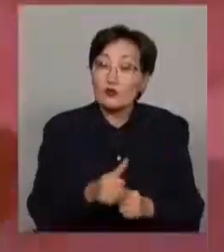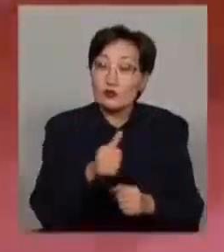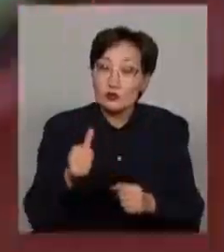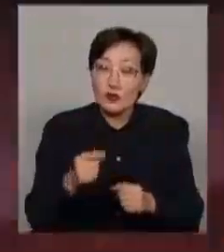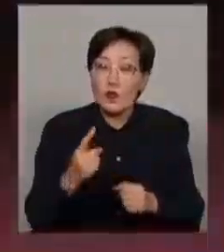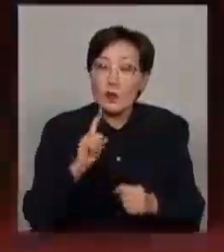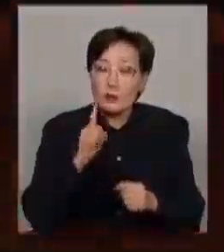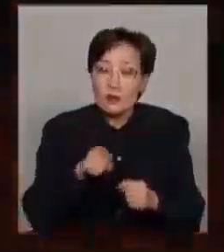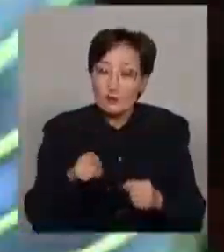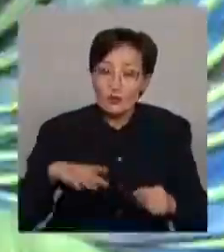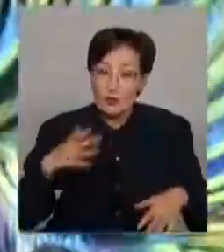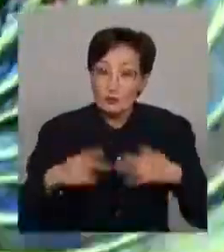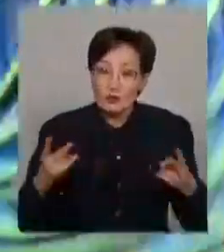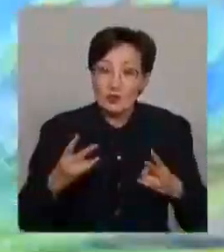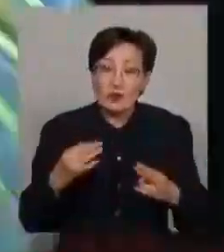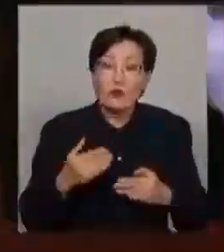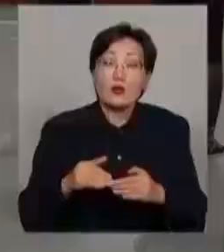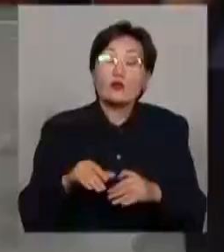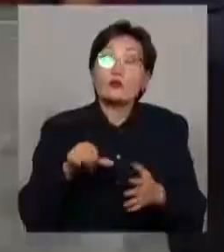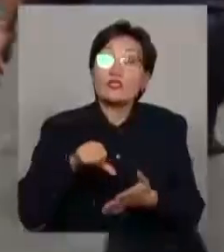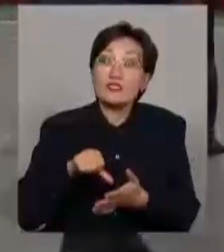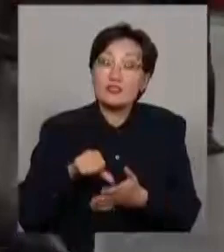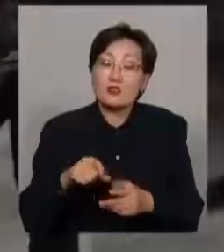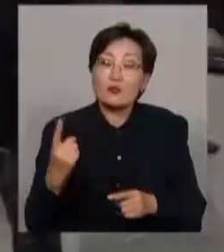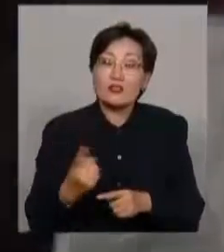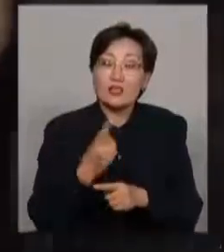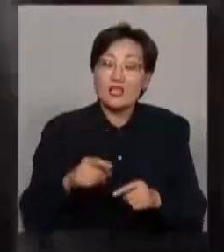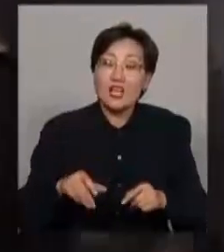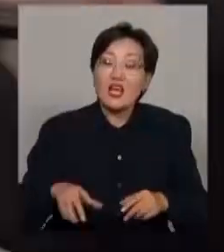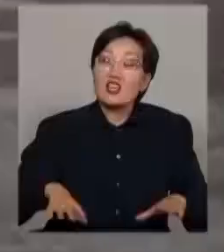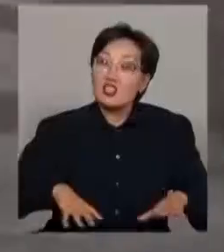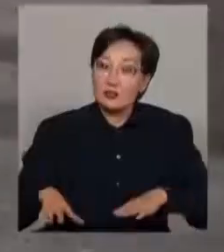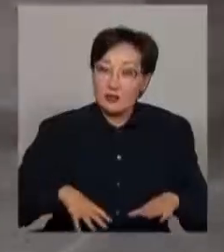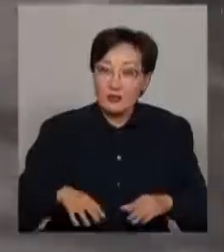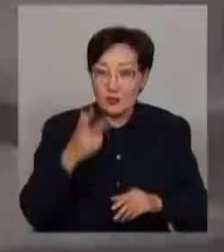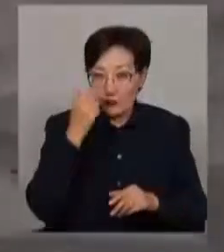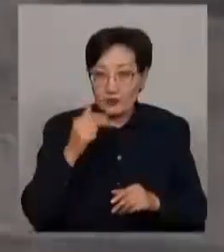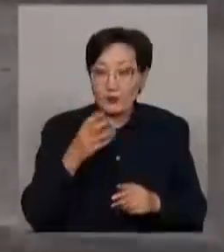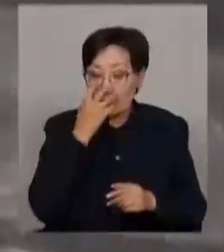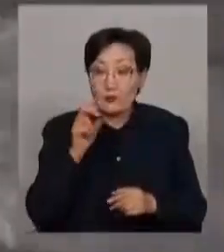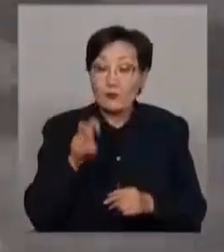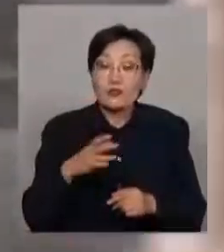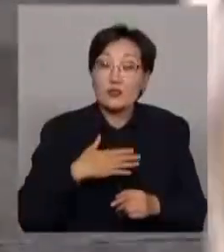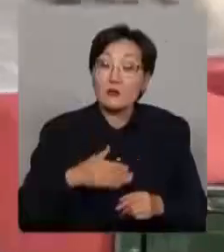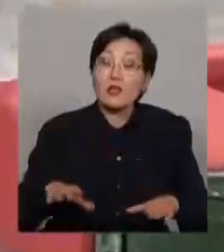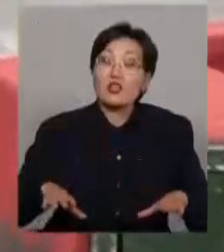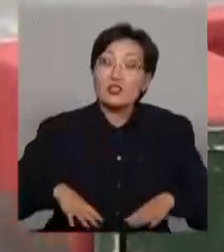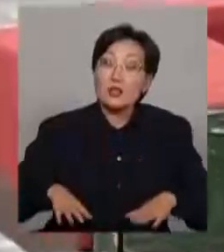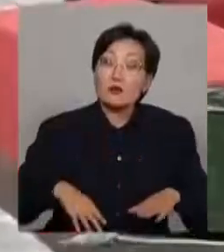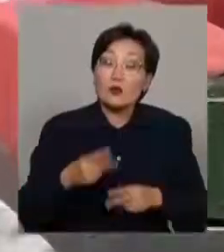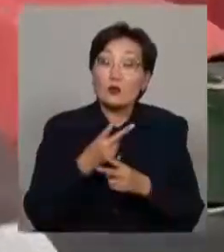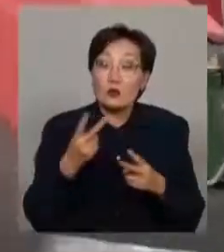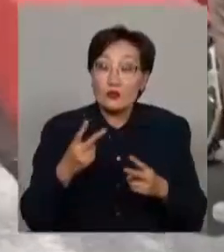1 жыл бойы дайындалу қажет. Ал көп алдында өнер көрсетуге ең алғаш жылқылар бейімделіпті. Циркке барып біз де шабандоздардың дайындығына